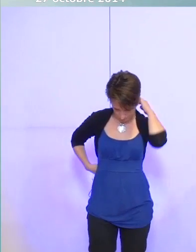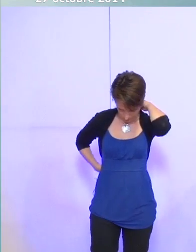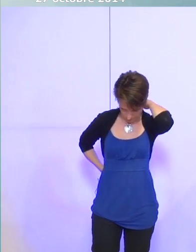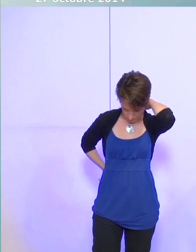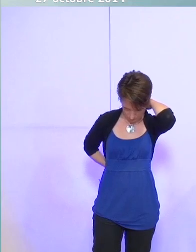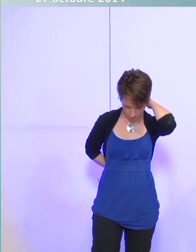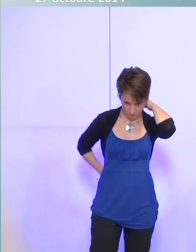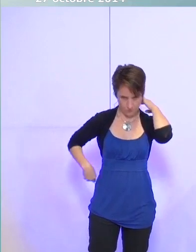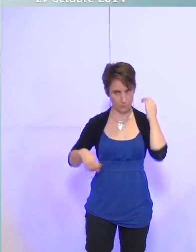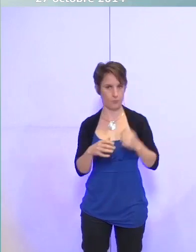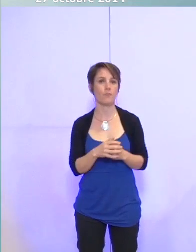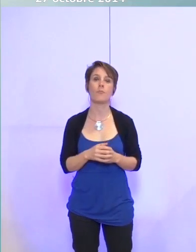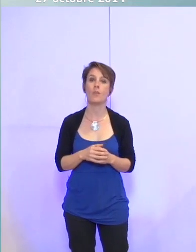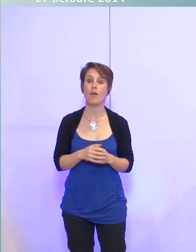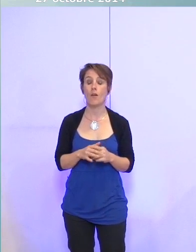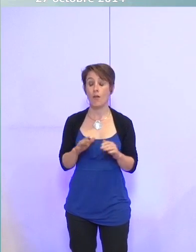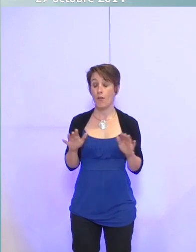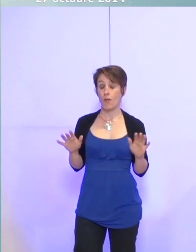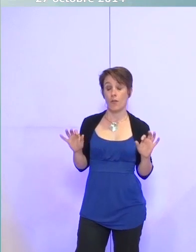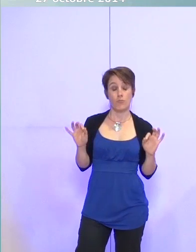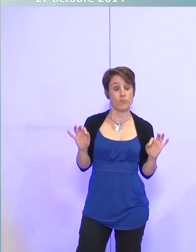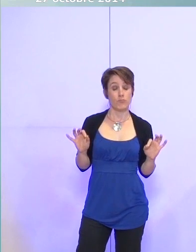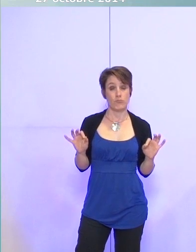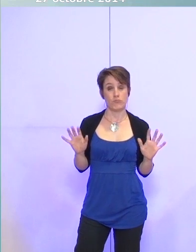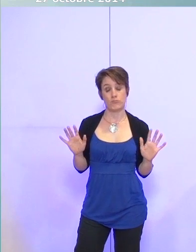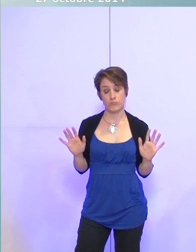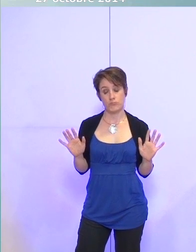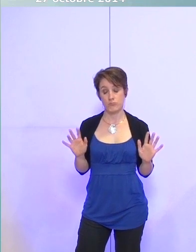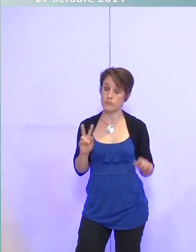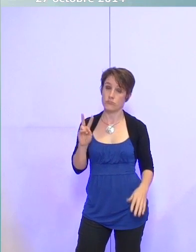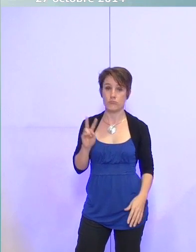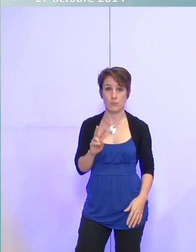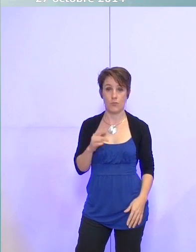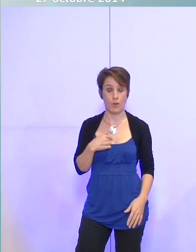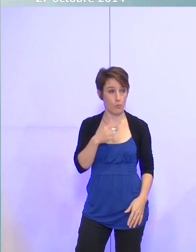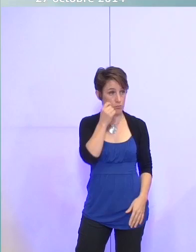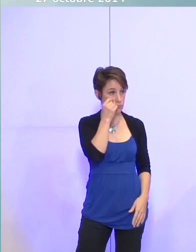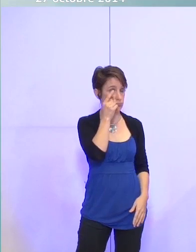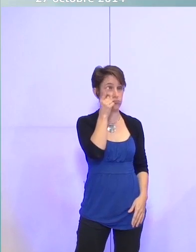Peut-être à tout le moins, je peux m'étonner effectivement de cet accord sur